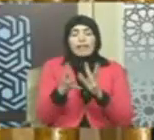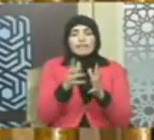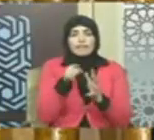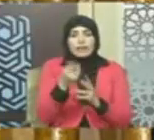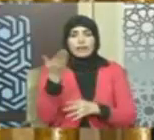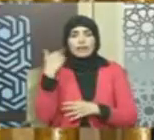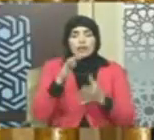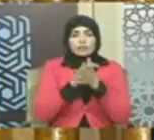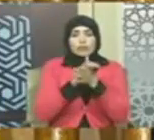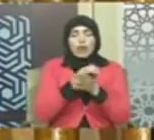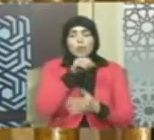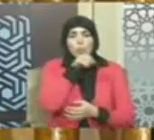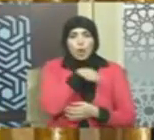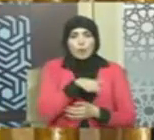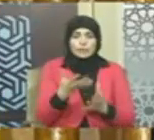الله